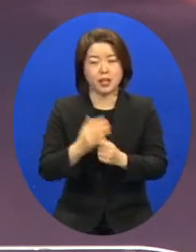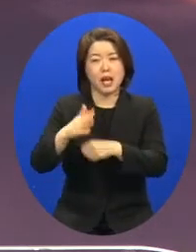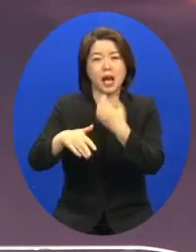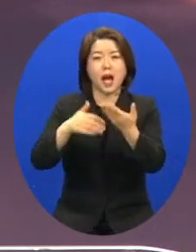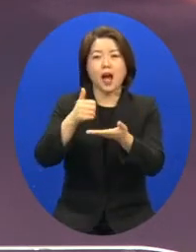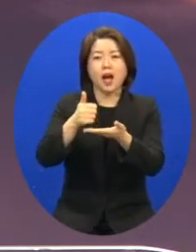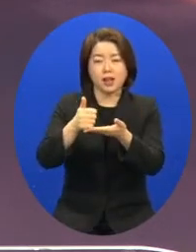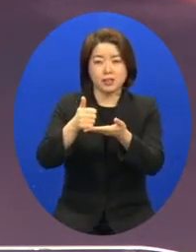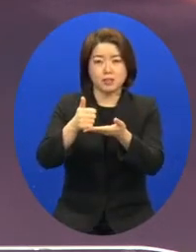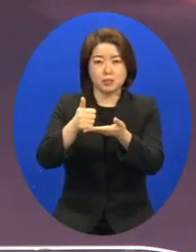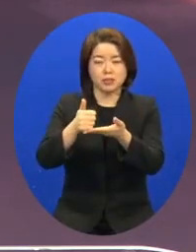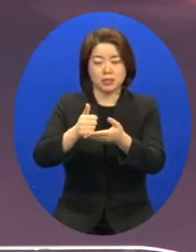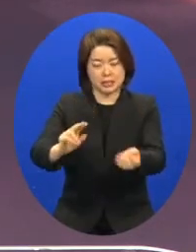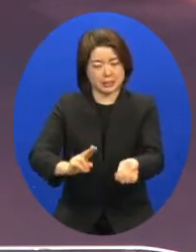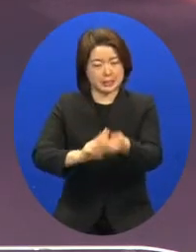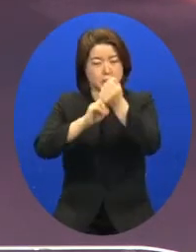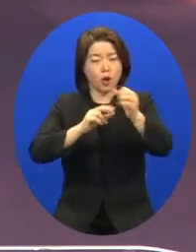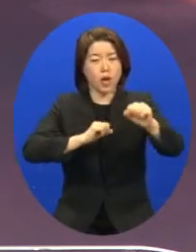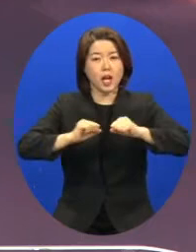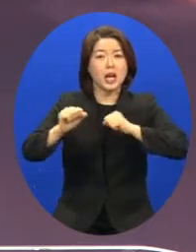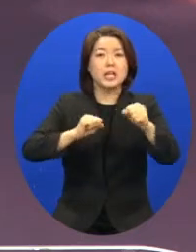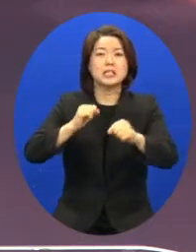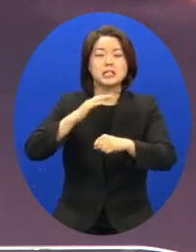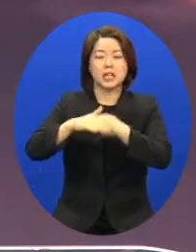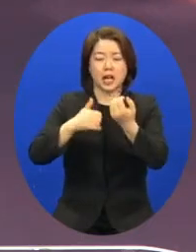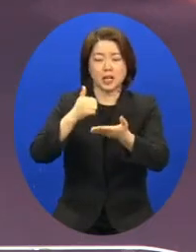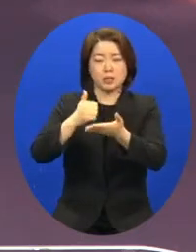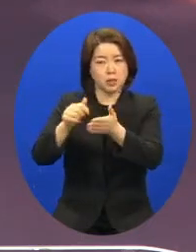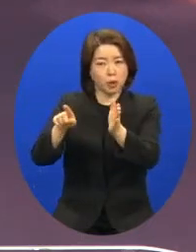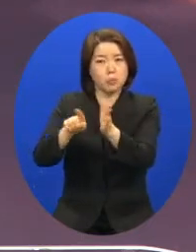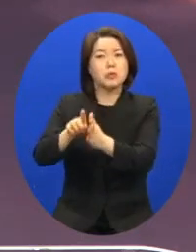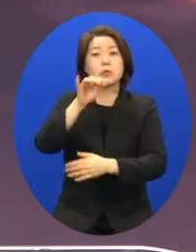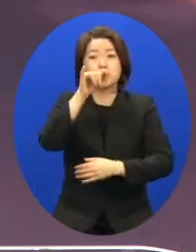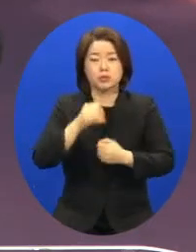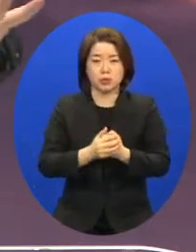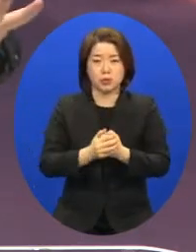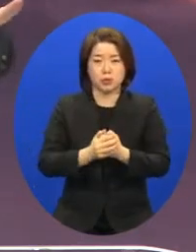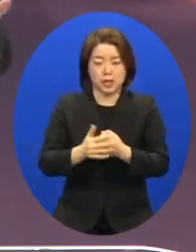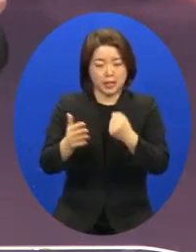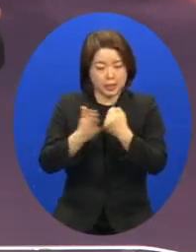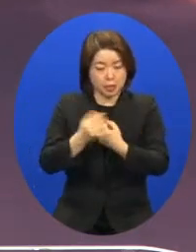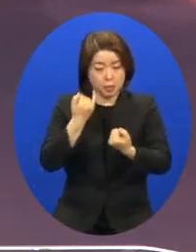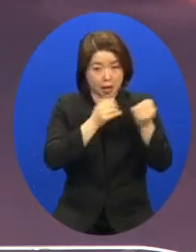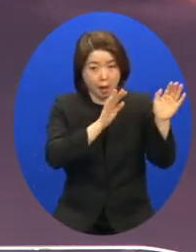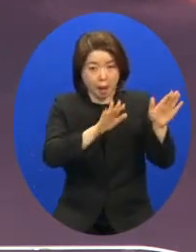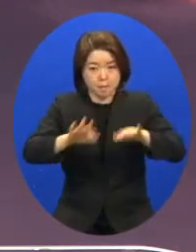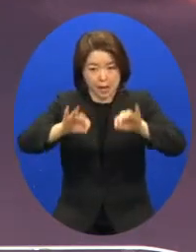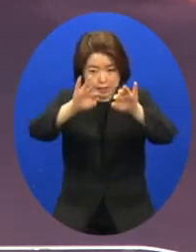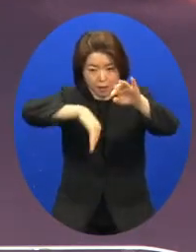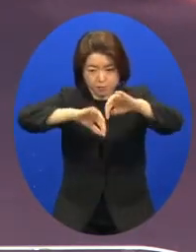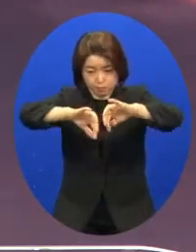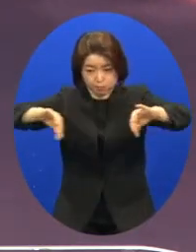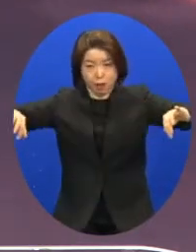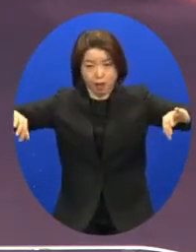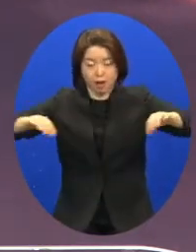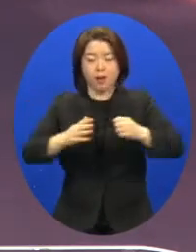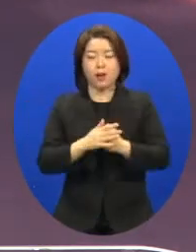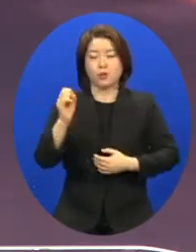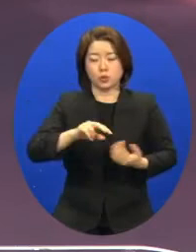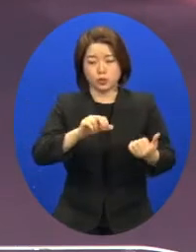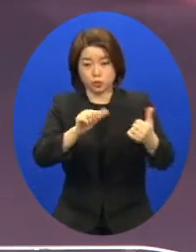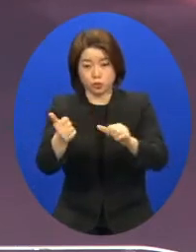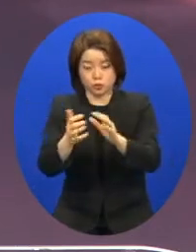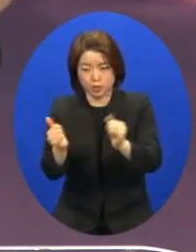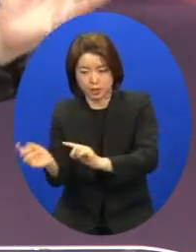하나님은 기적을 행하시는 하나님이라고 믿었습니다. 그래서 바다를 가른다든지 죽은 자를 살린다든지